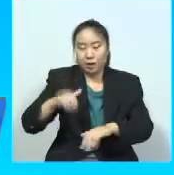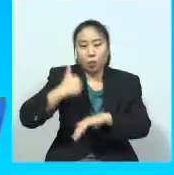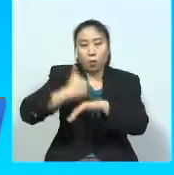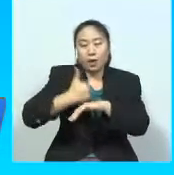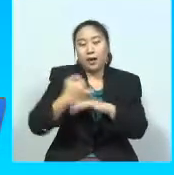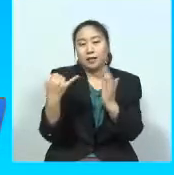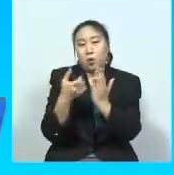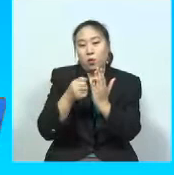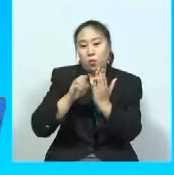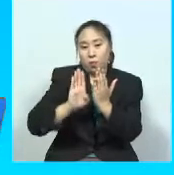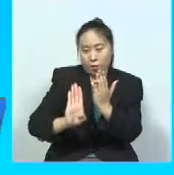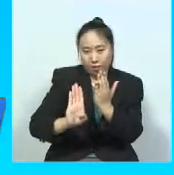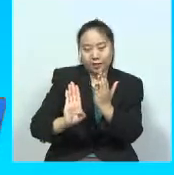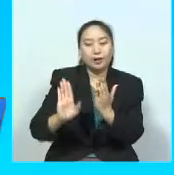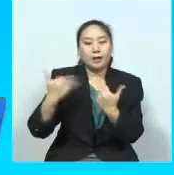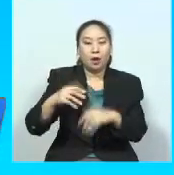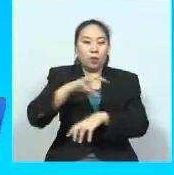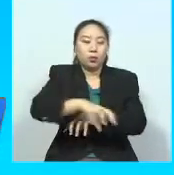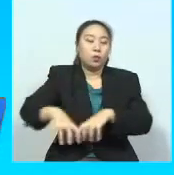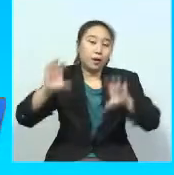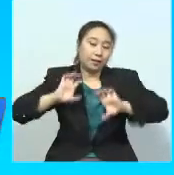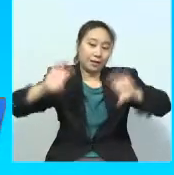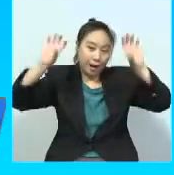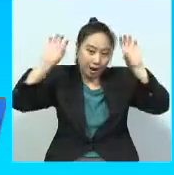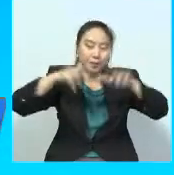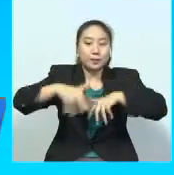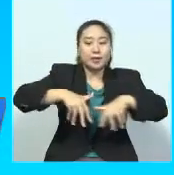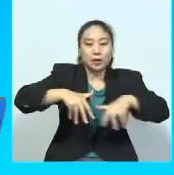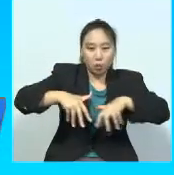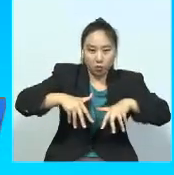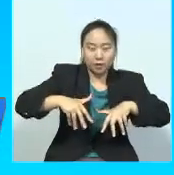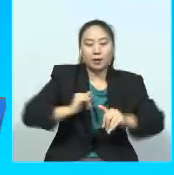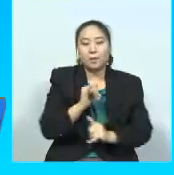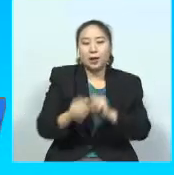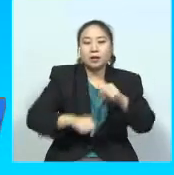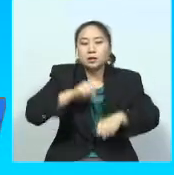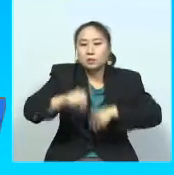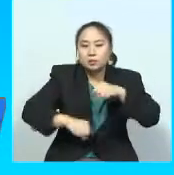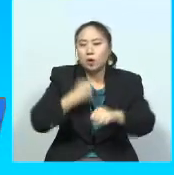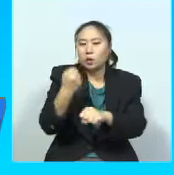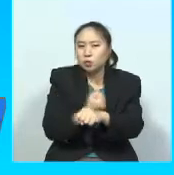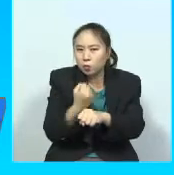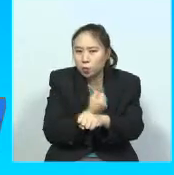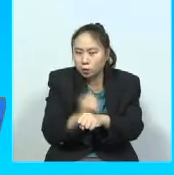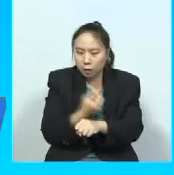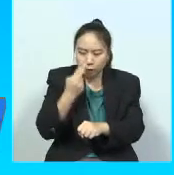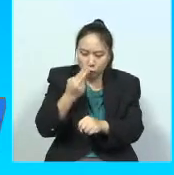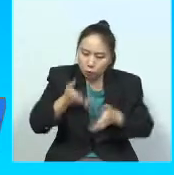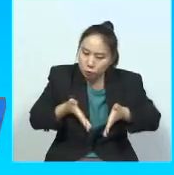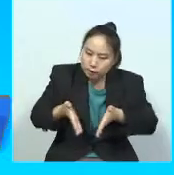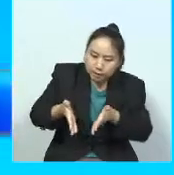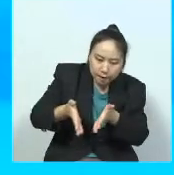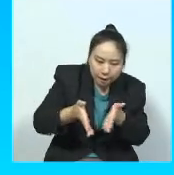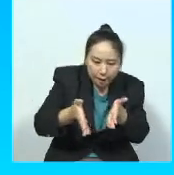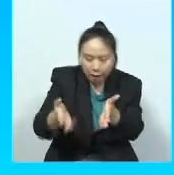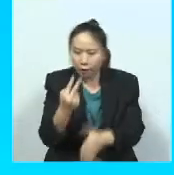ราชการจังหวัดนายสฤทธิ์วิทูลค่ะพร้อมกับส่วนราชการประชาชนทั่วไปซ้อมปั่นจักรยานแล้วก็สำรวจเส้นทางเ